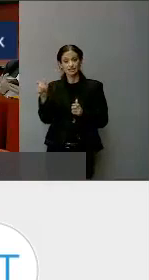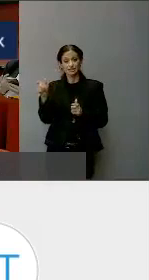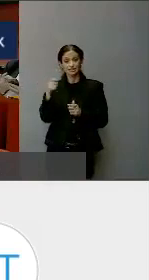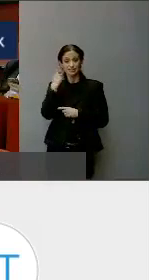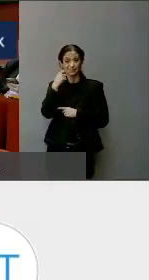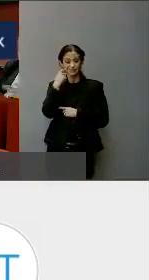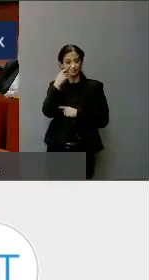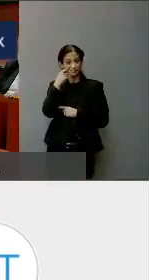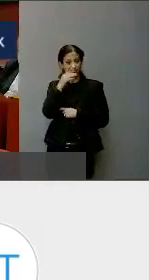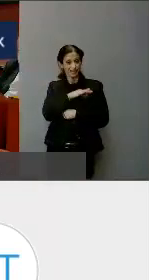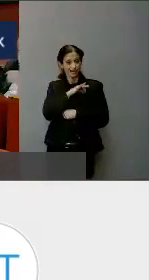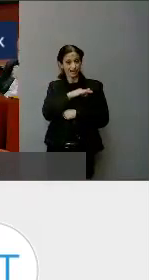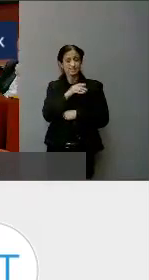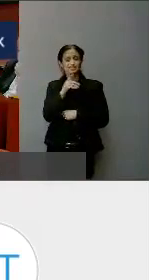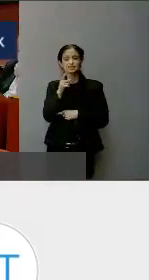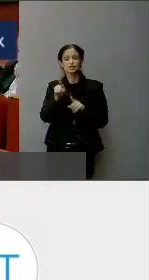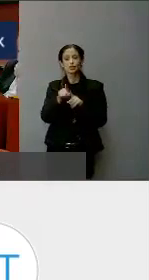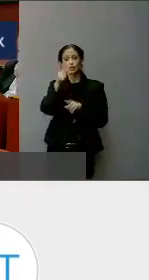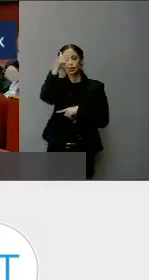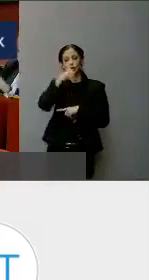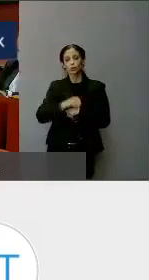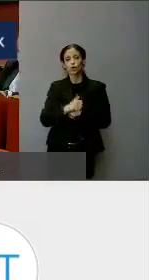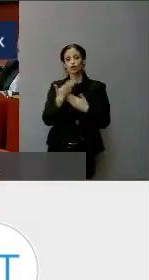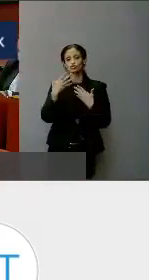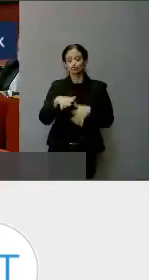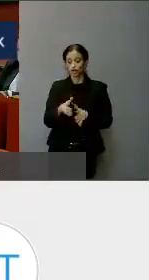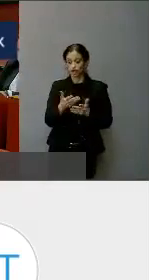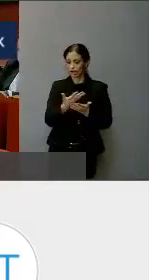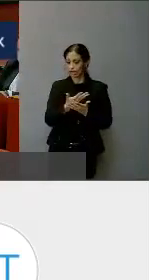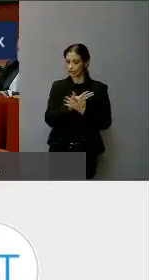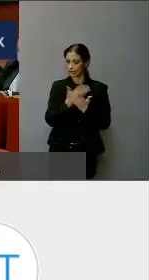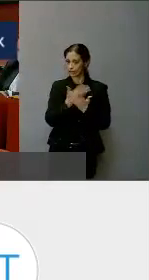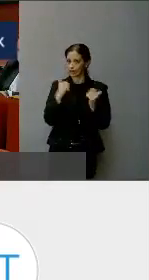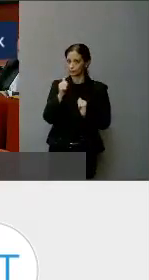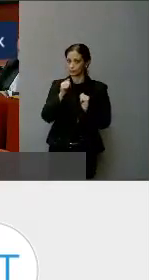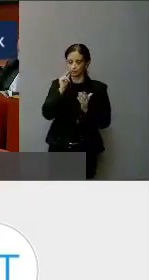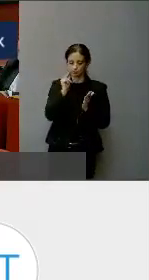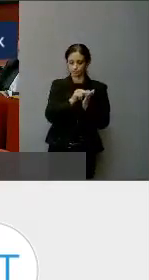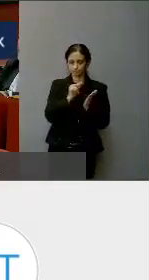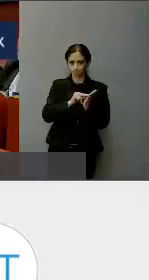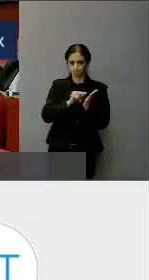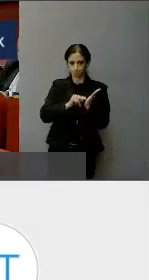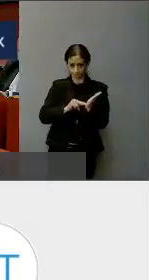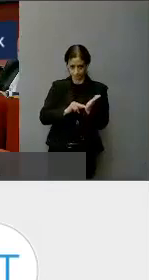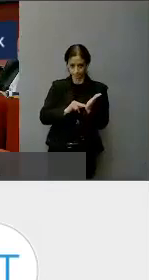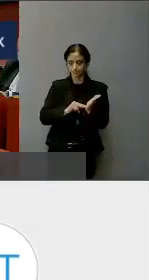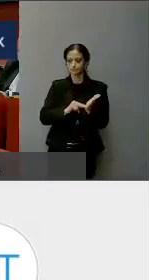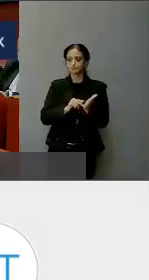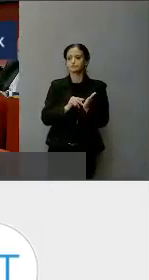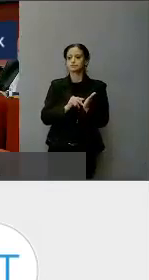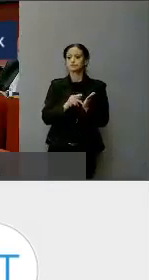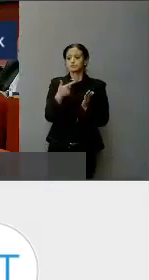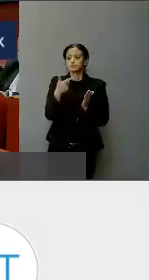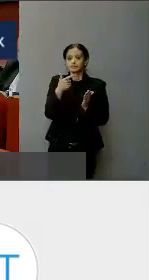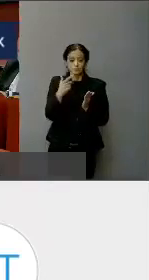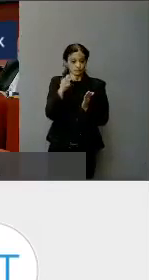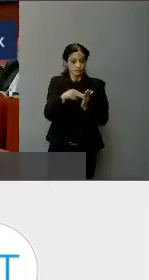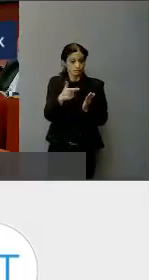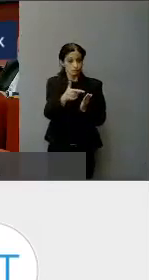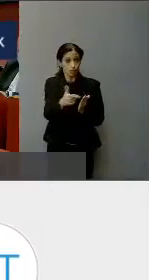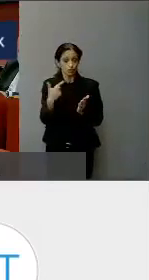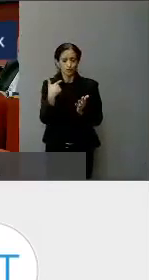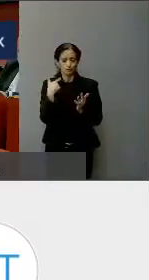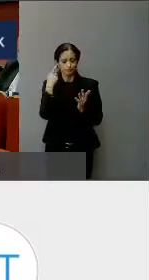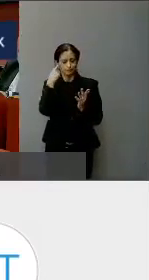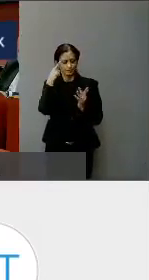i compiti sono chiaramente definiti e chiari perché altrimenti si fa fatica nel senso che